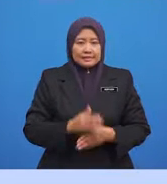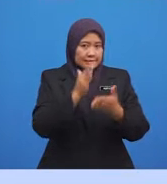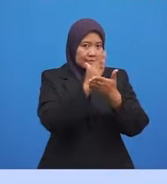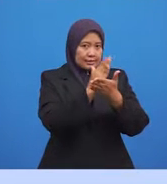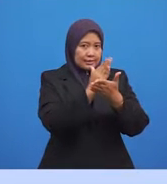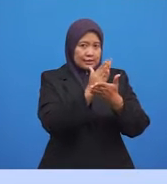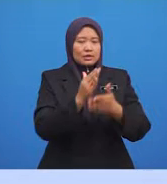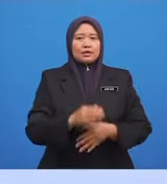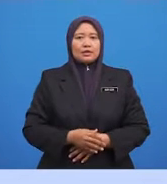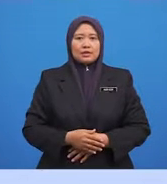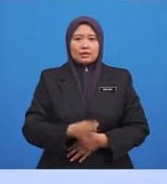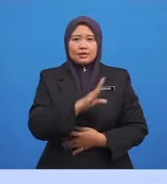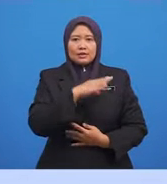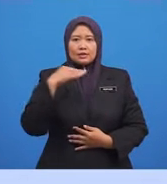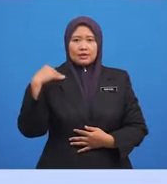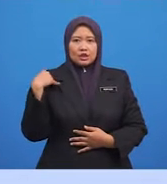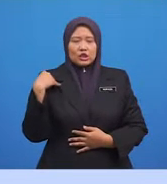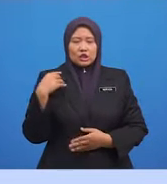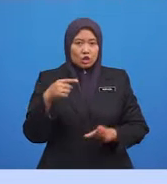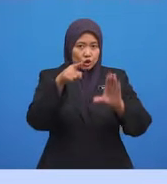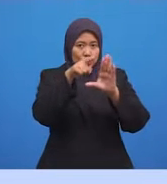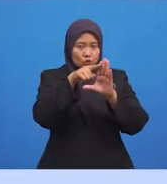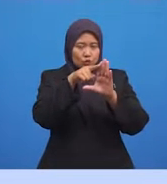setengah dan suku.